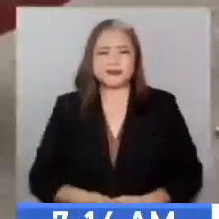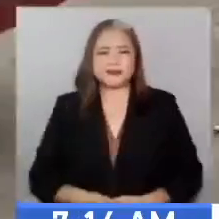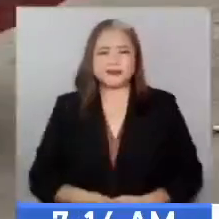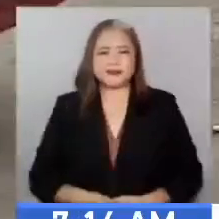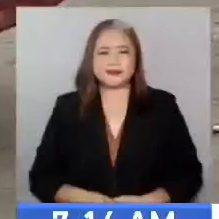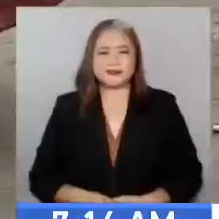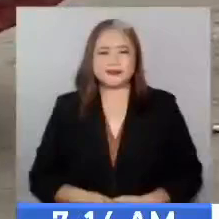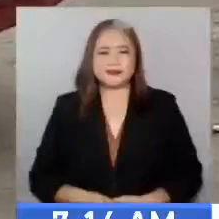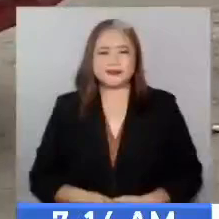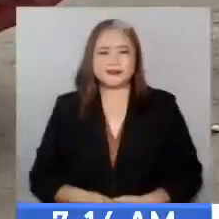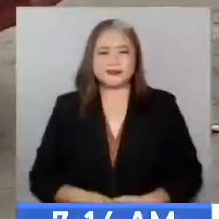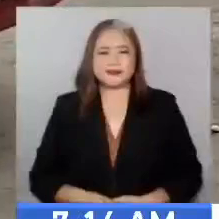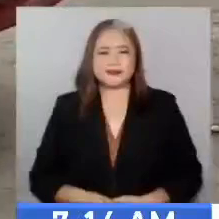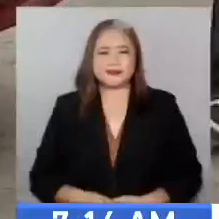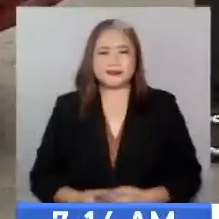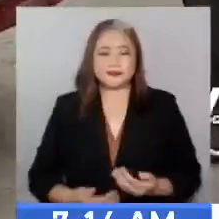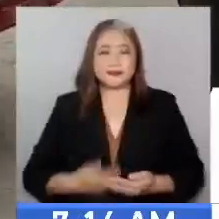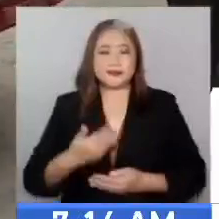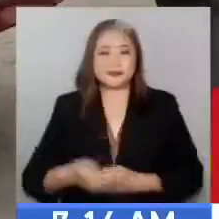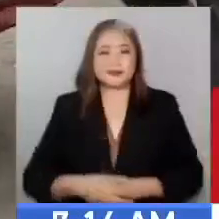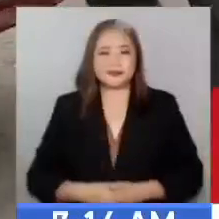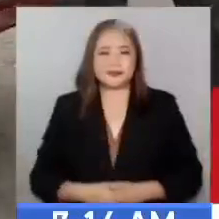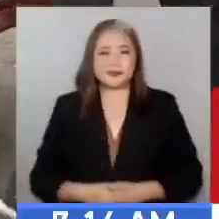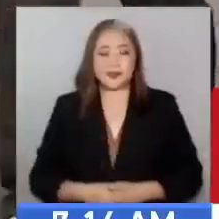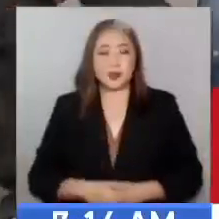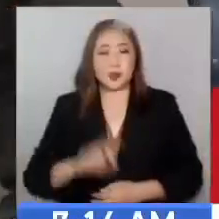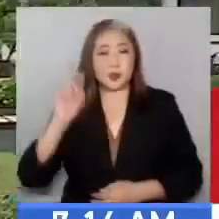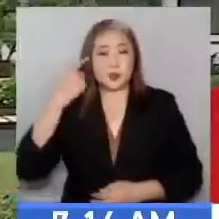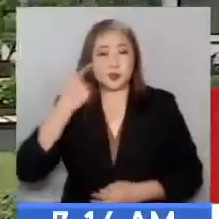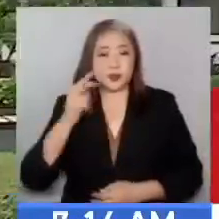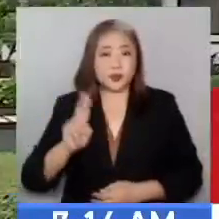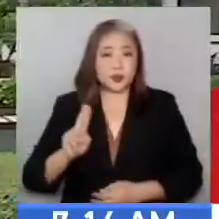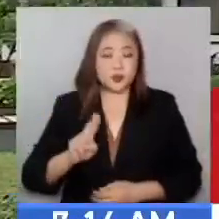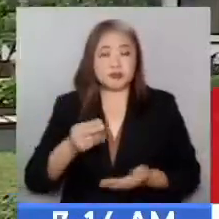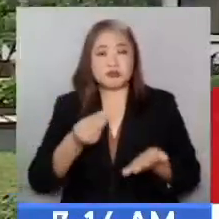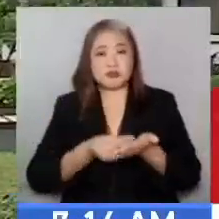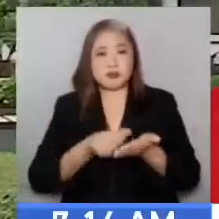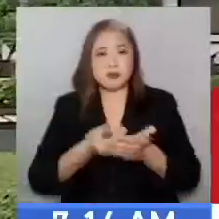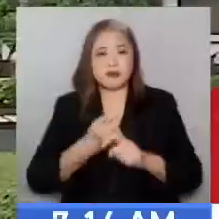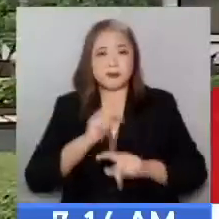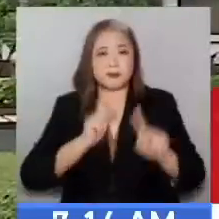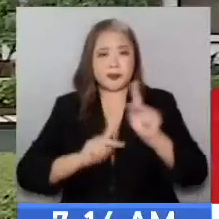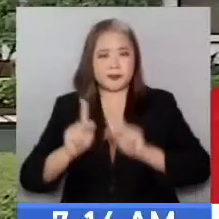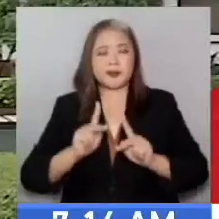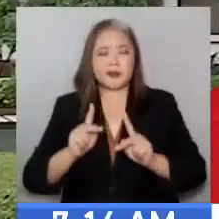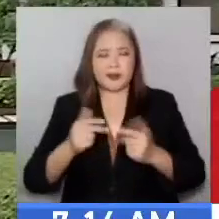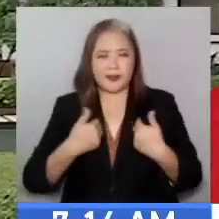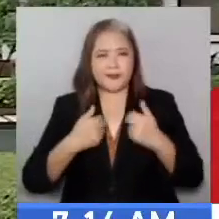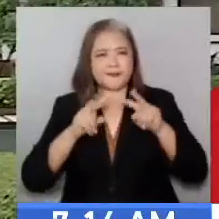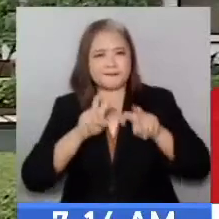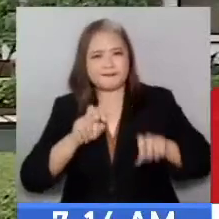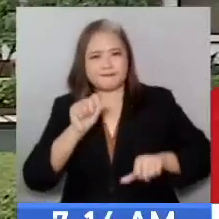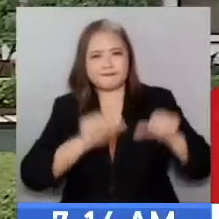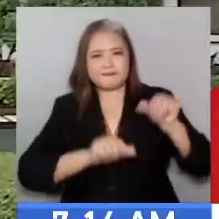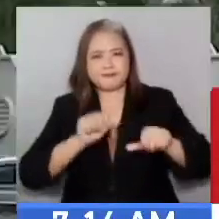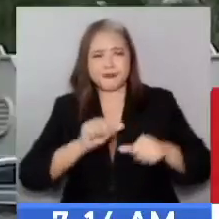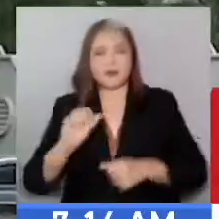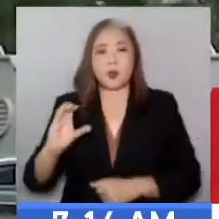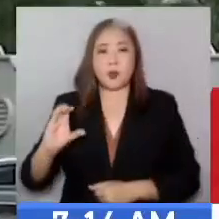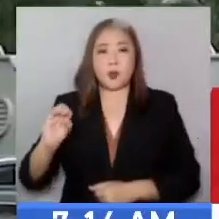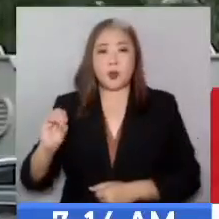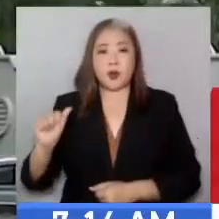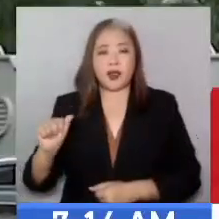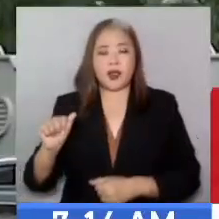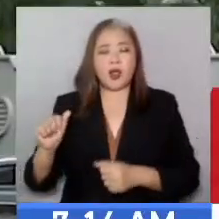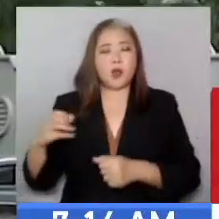Aguinaldo ang paggamit ng gobyerno sa pondo ng taong bayan sumasailalim sa pagsusuri ng Commission on audit o coa